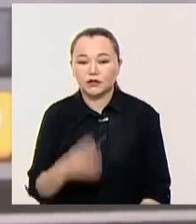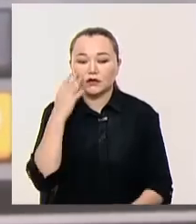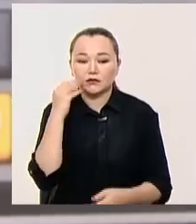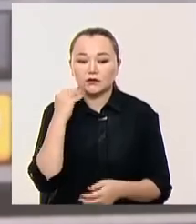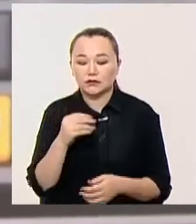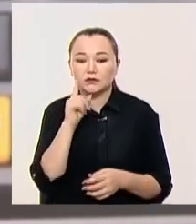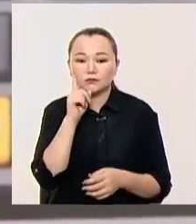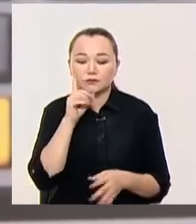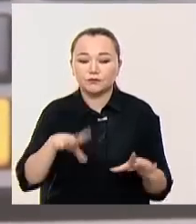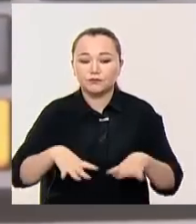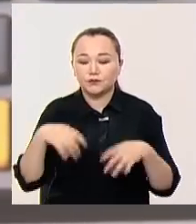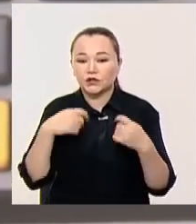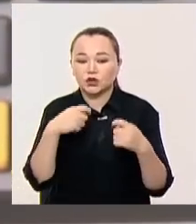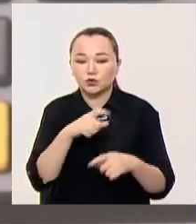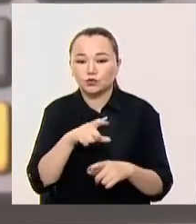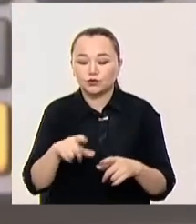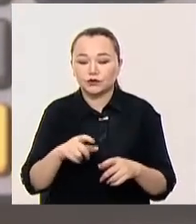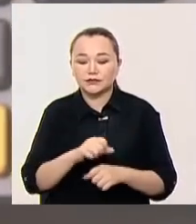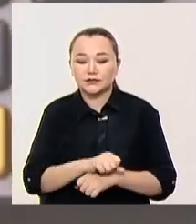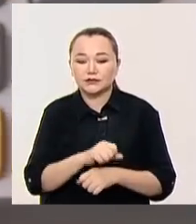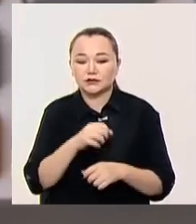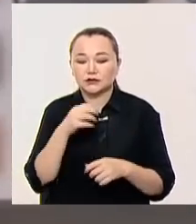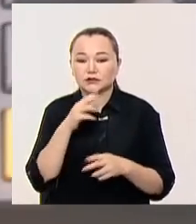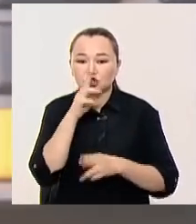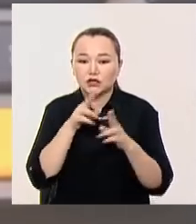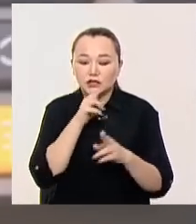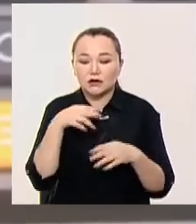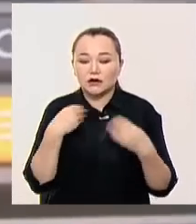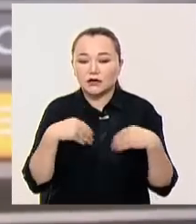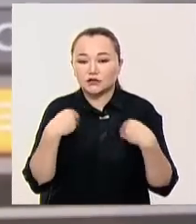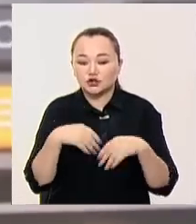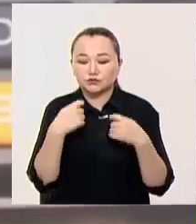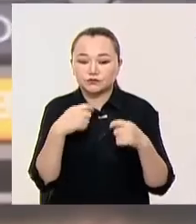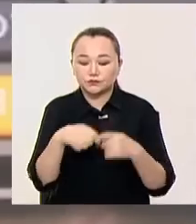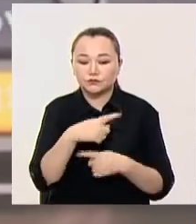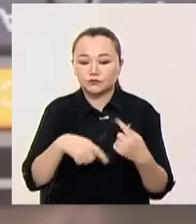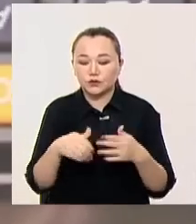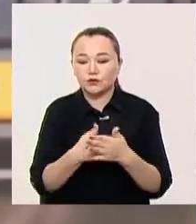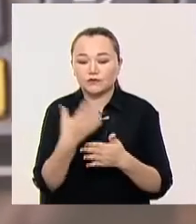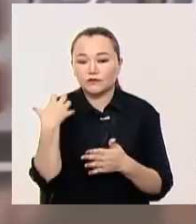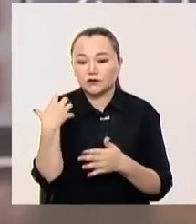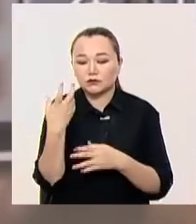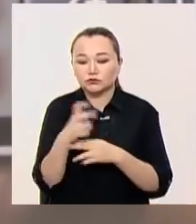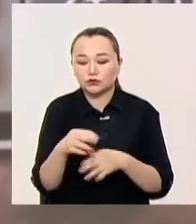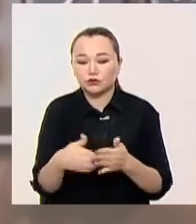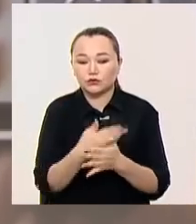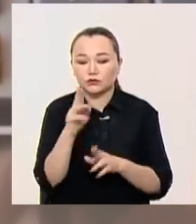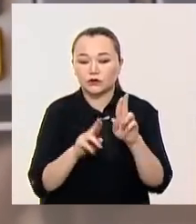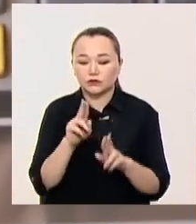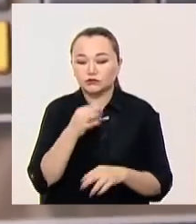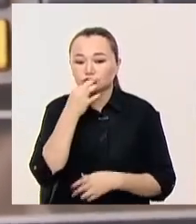Алматыда көк базардағы саудагерлер шу шығарды. Киім-кешек сататын кәсібиелері жаңа басшылықтың жаңа ережелеріне қарсы